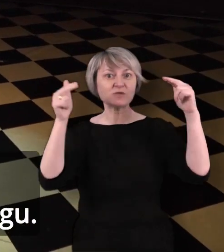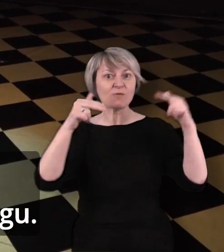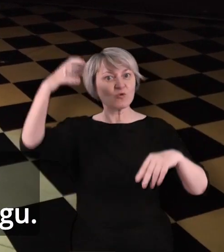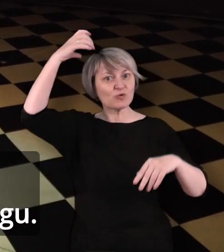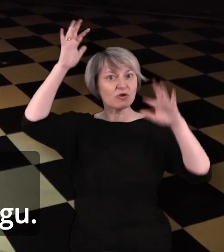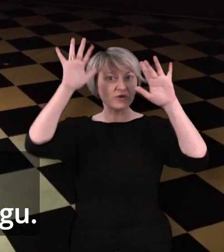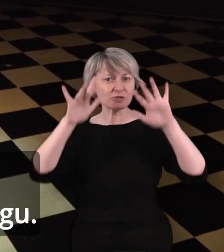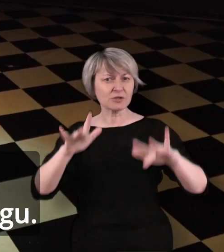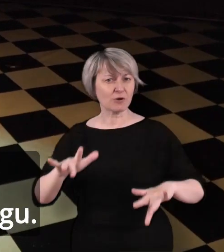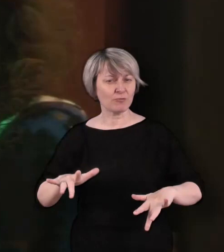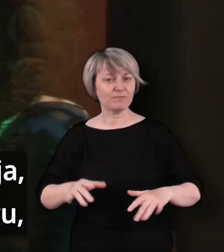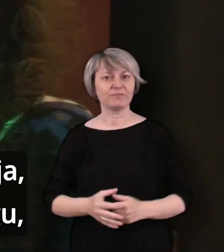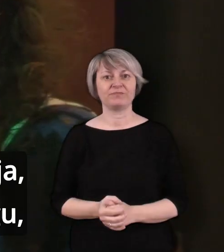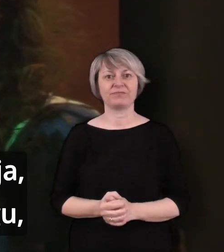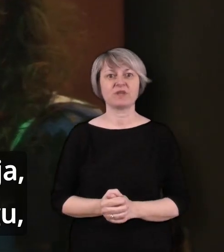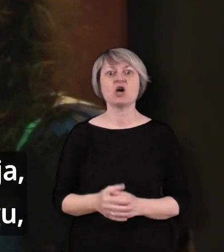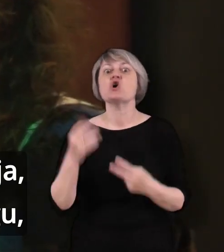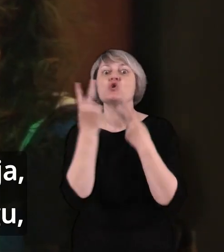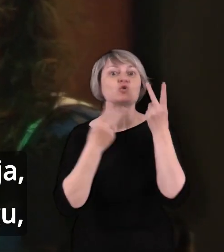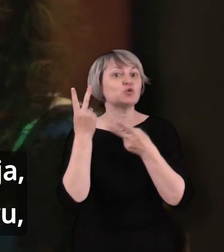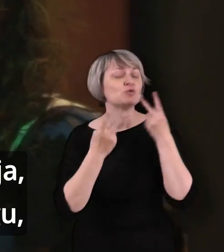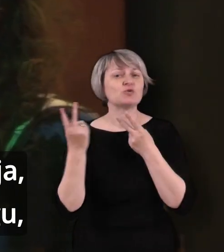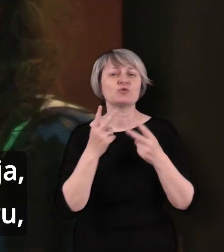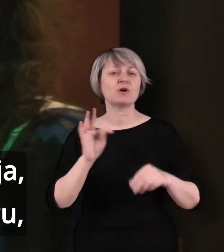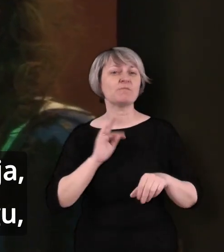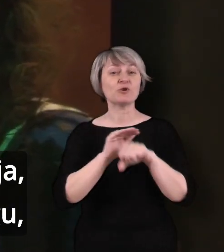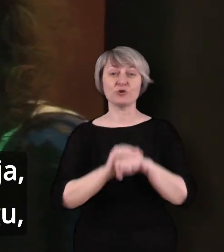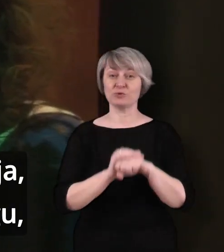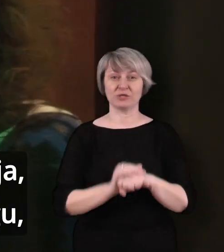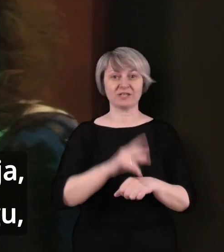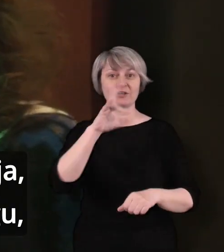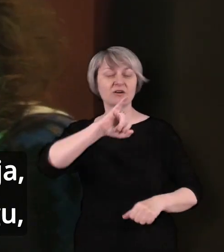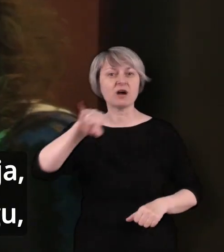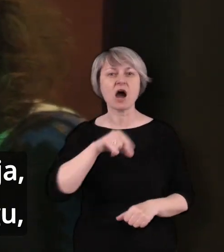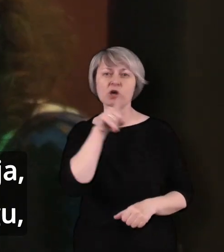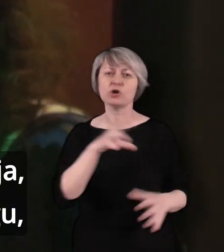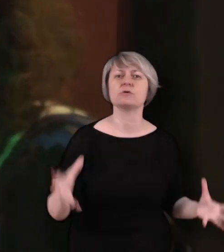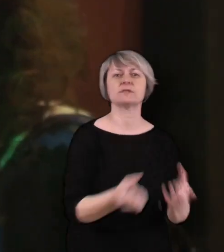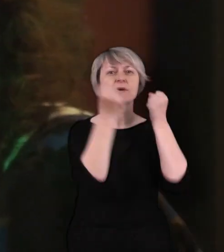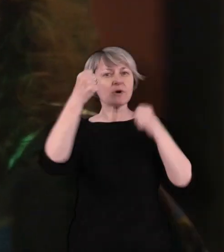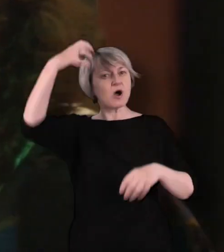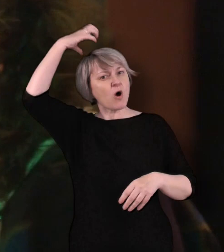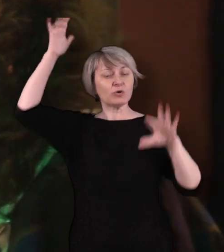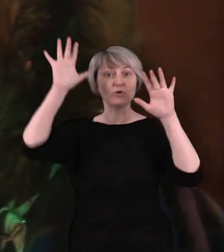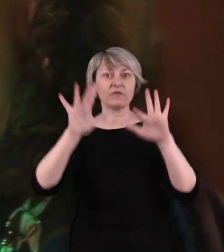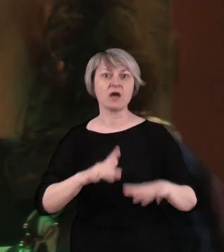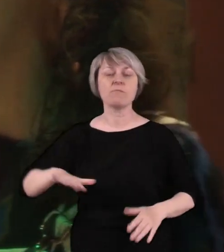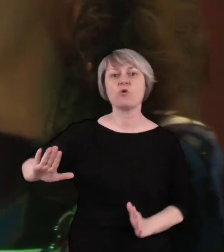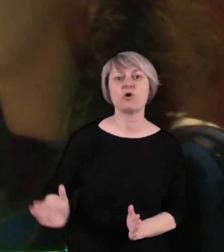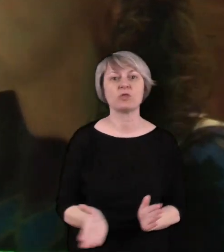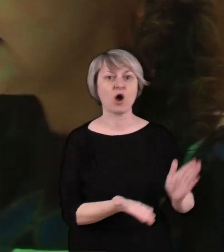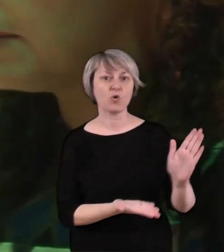do zamku Królowej Śniegu. Szukam mojego przyjaciela Kaja, którego zabrała Królowa Śniegu, kiedy jeździł na